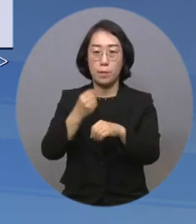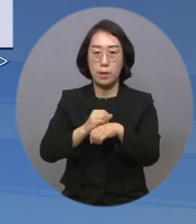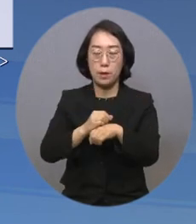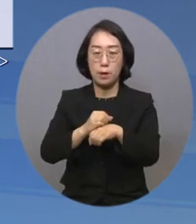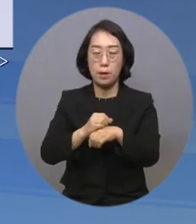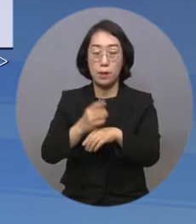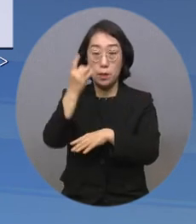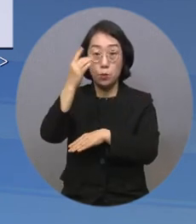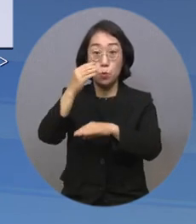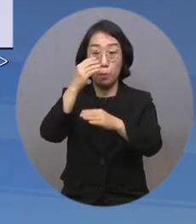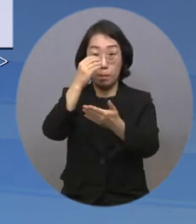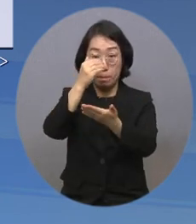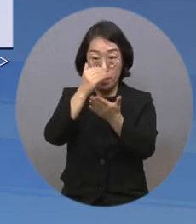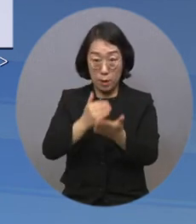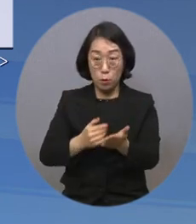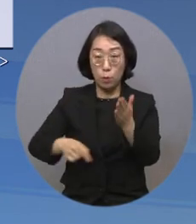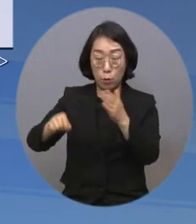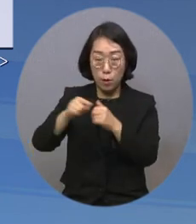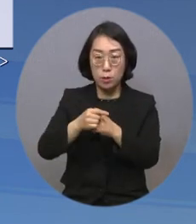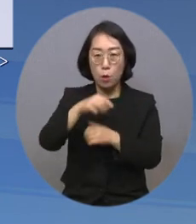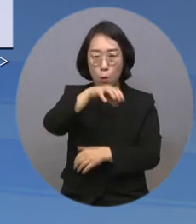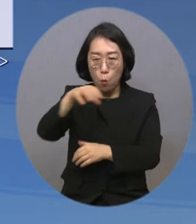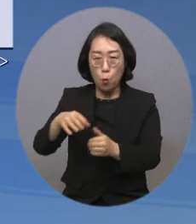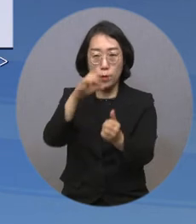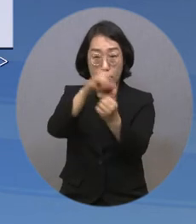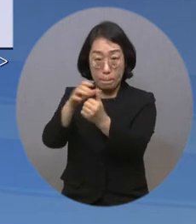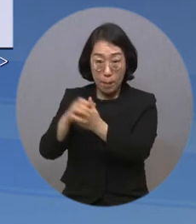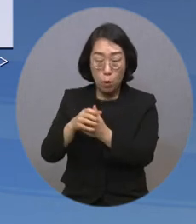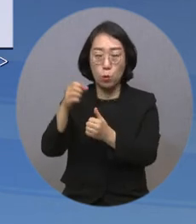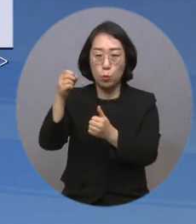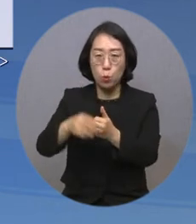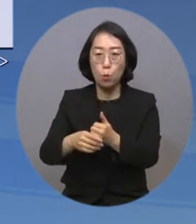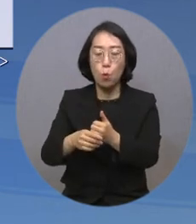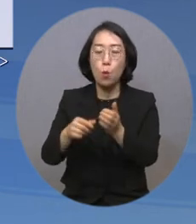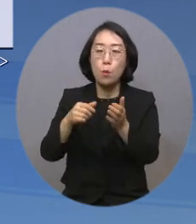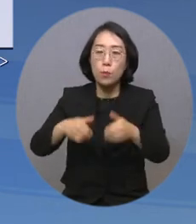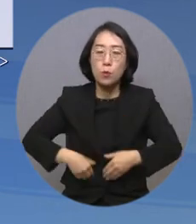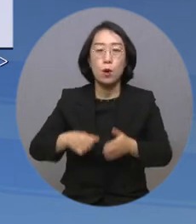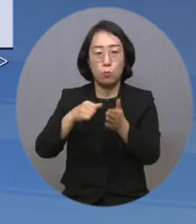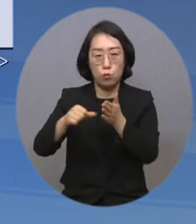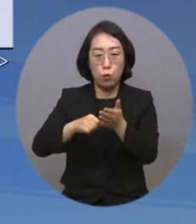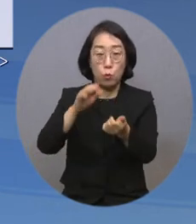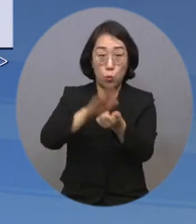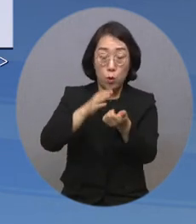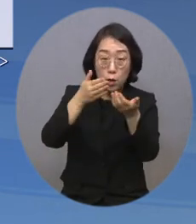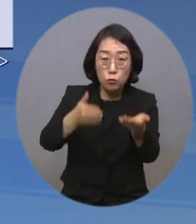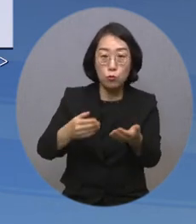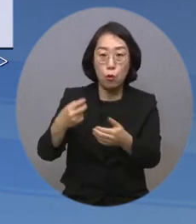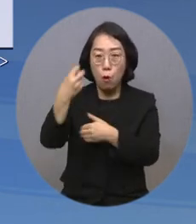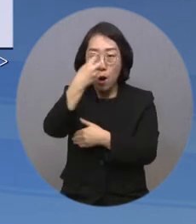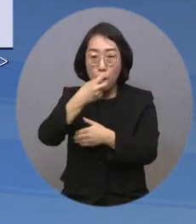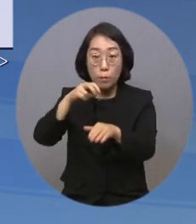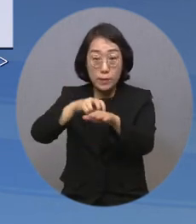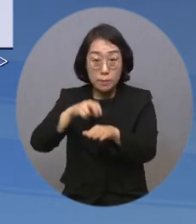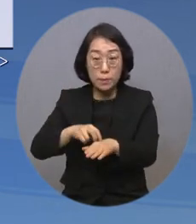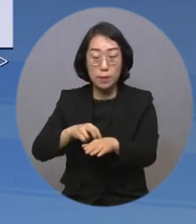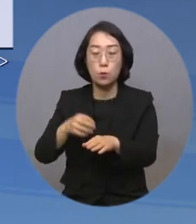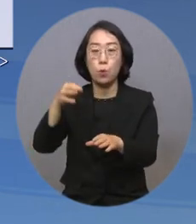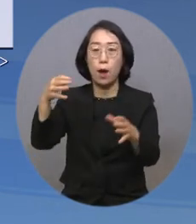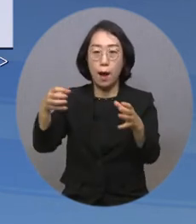제도 외에 자립지원 인력 배치, 주거환경 개선, 보조기기 및 건강검진비 등을 연계